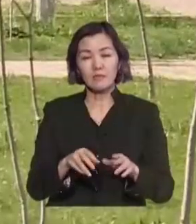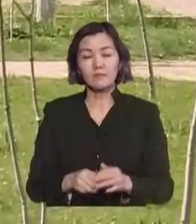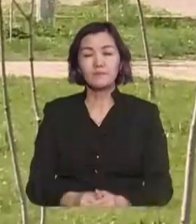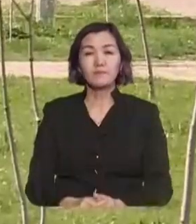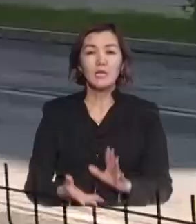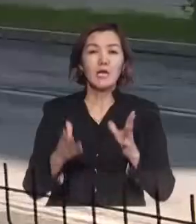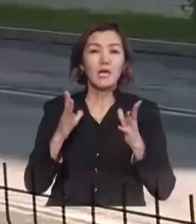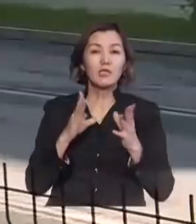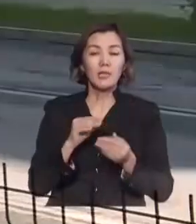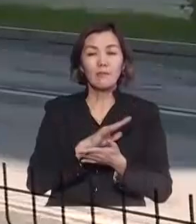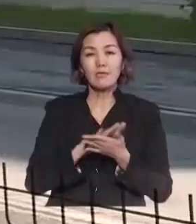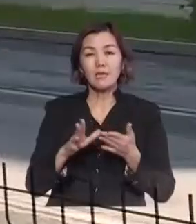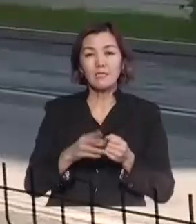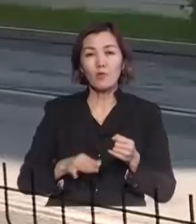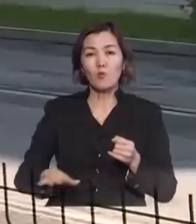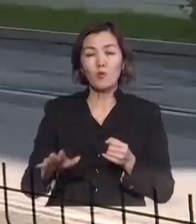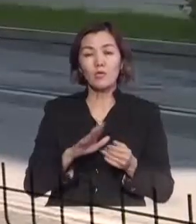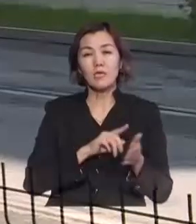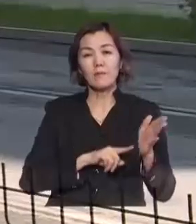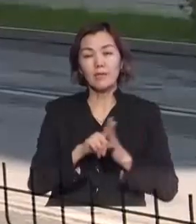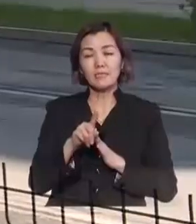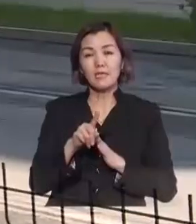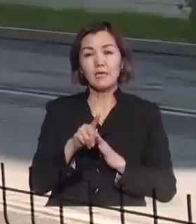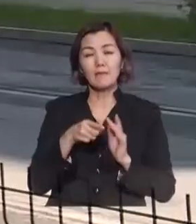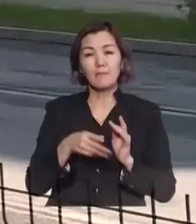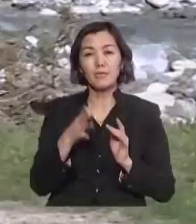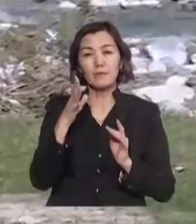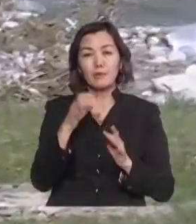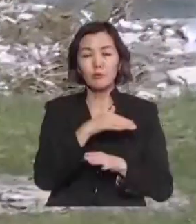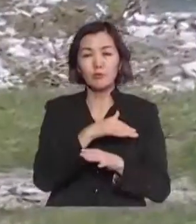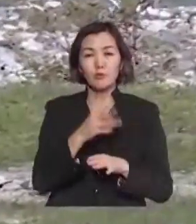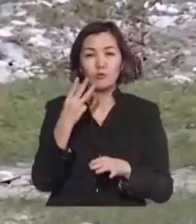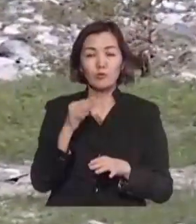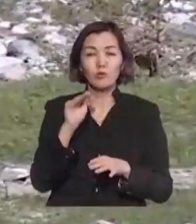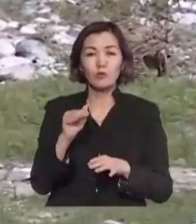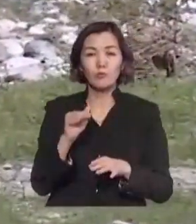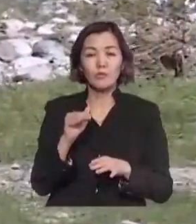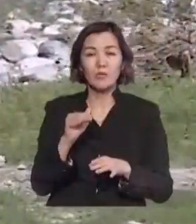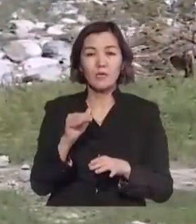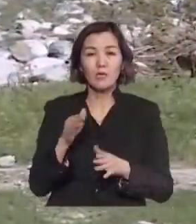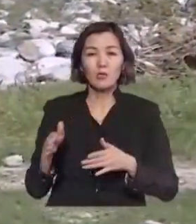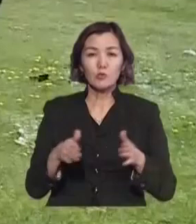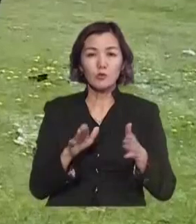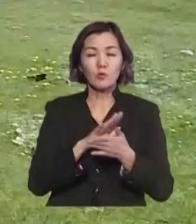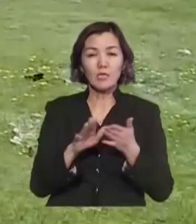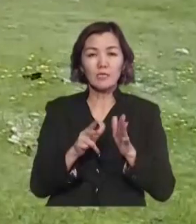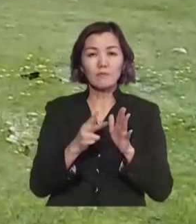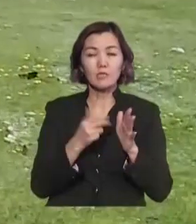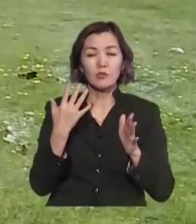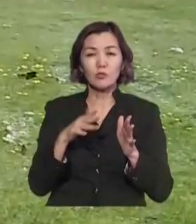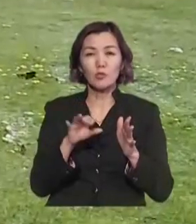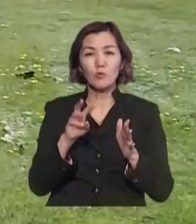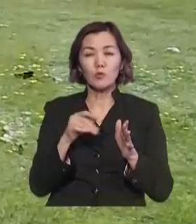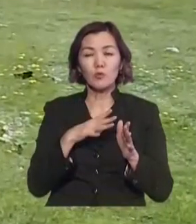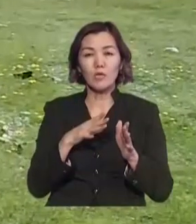Жалпы таза өлке науқаны басталғалы Түркістан облысында 1500 көше мен 33 мыңнан астам аяқ жол тазаланып, 850 тонна